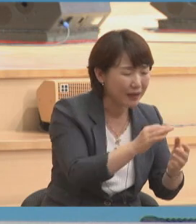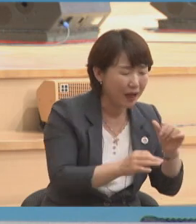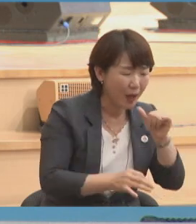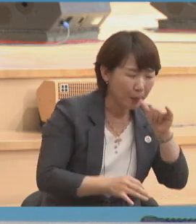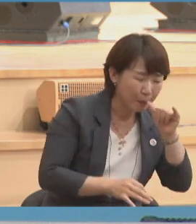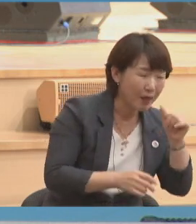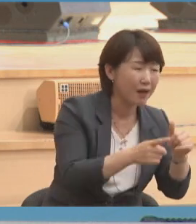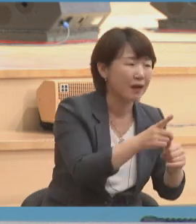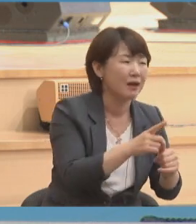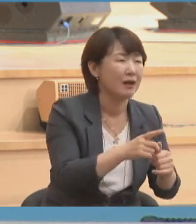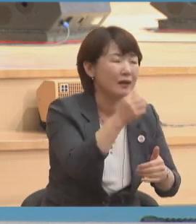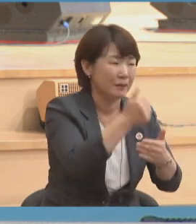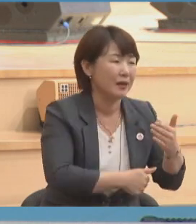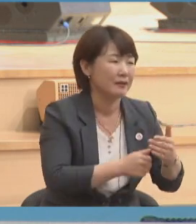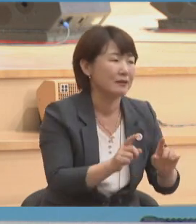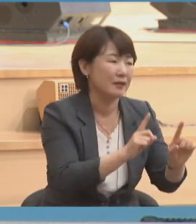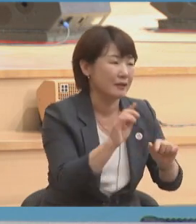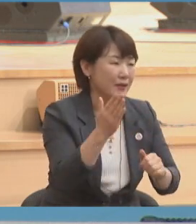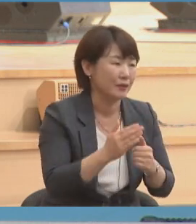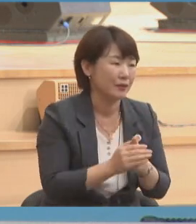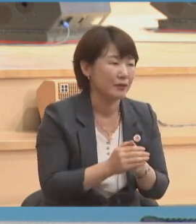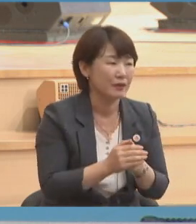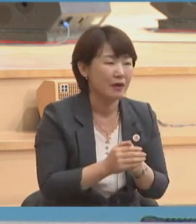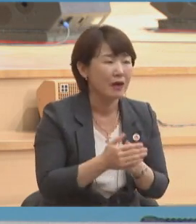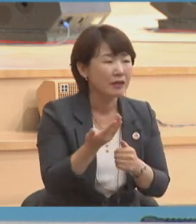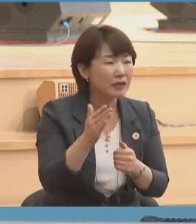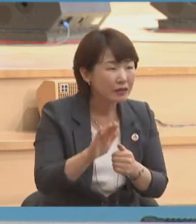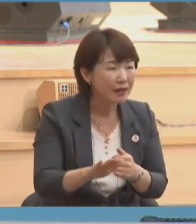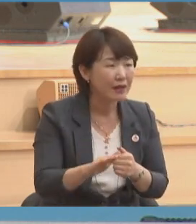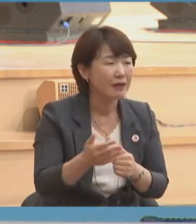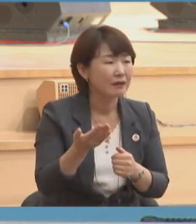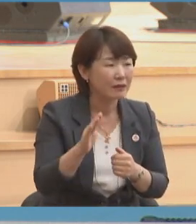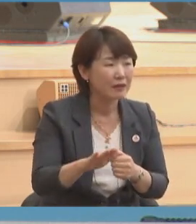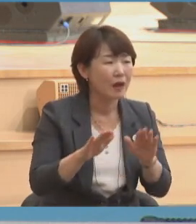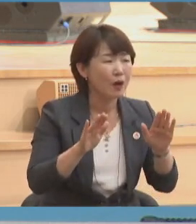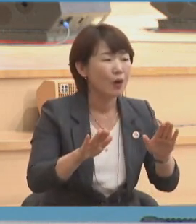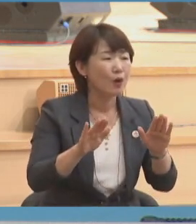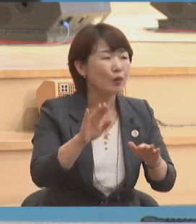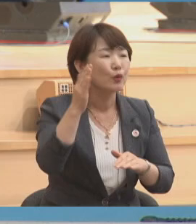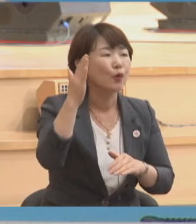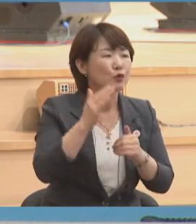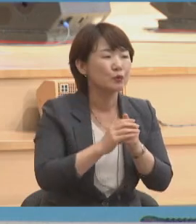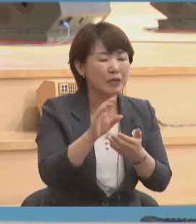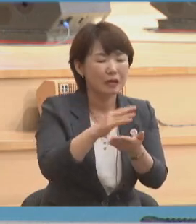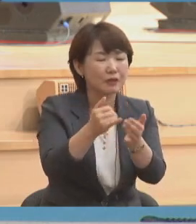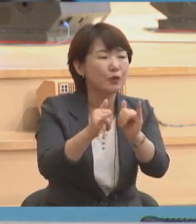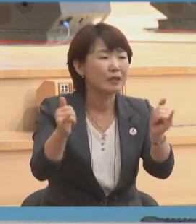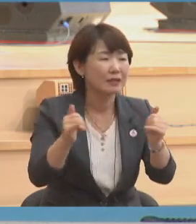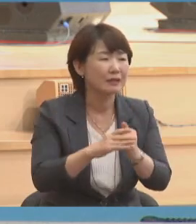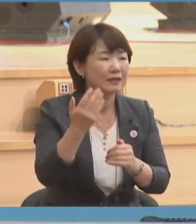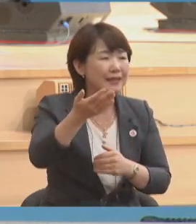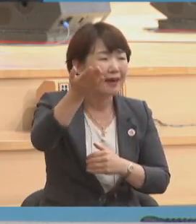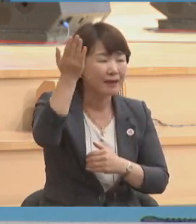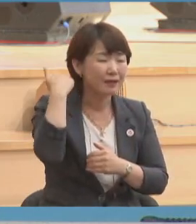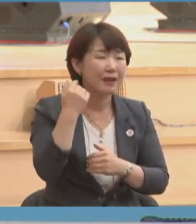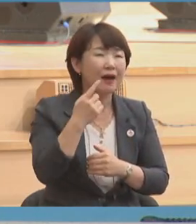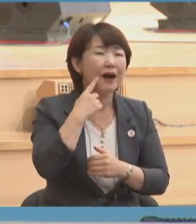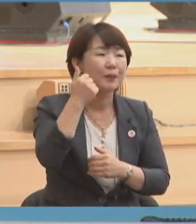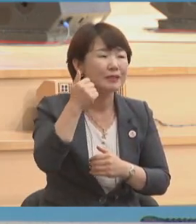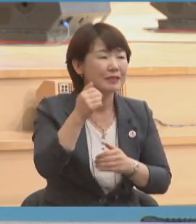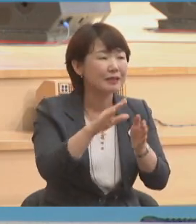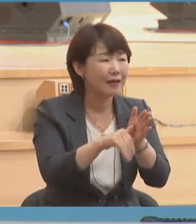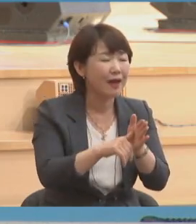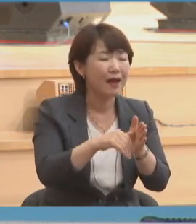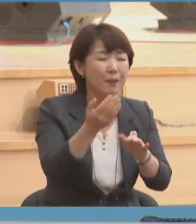거예요. 그러나 안타깝게도 오늘날 그리스도인들이 과거에 우리 아버지 세대, 우리 선배 세대